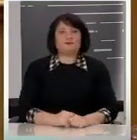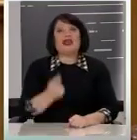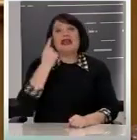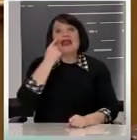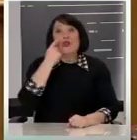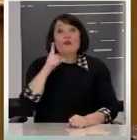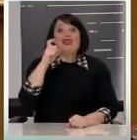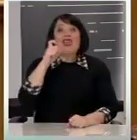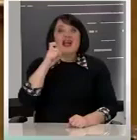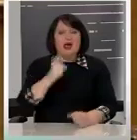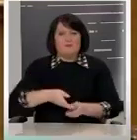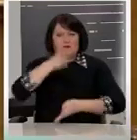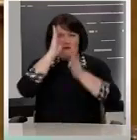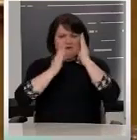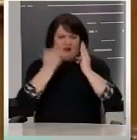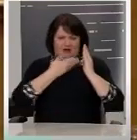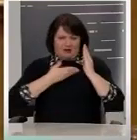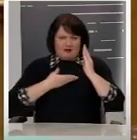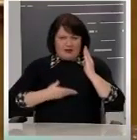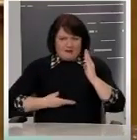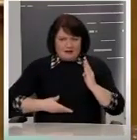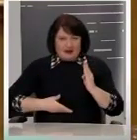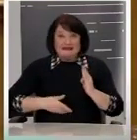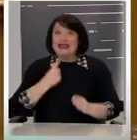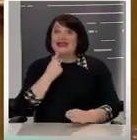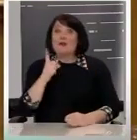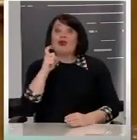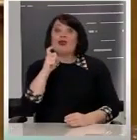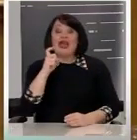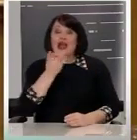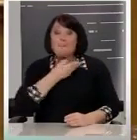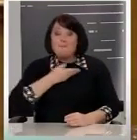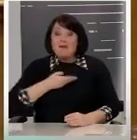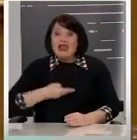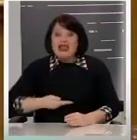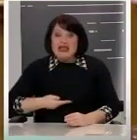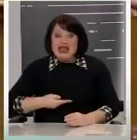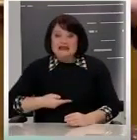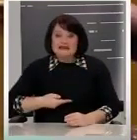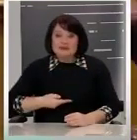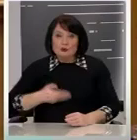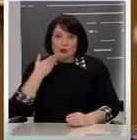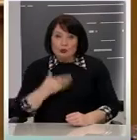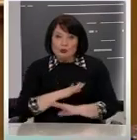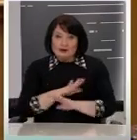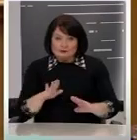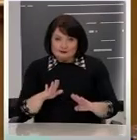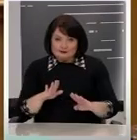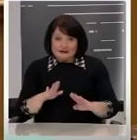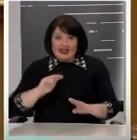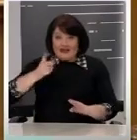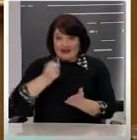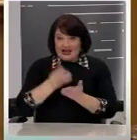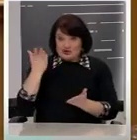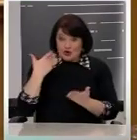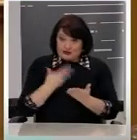τις 10 πληγές που είχαμε και θα πω τις 10 πληγές μόνο μετά από το κλείσιμο της δεύτερης